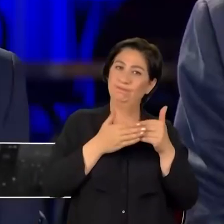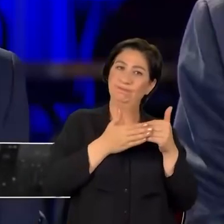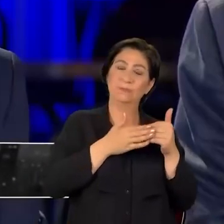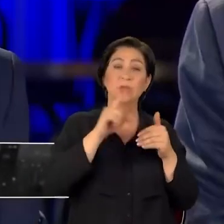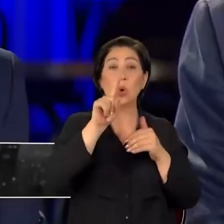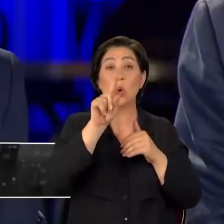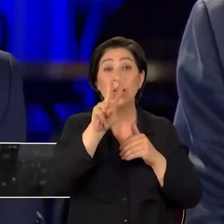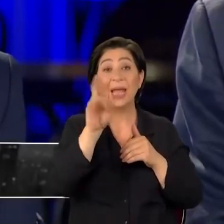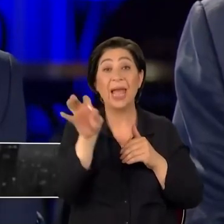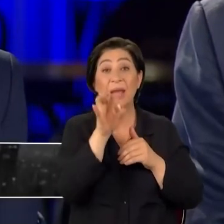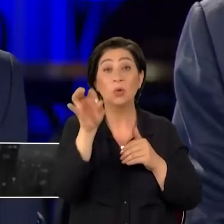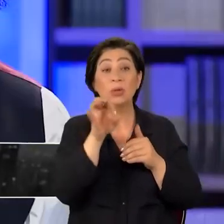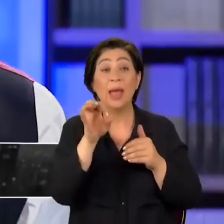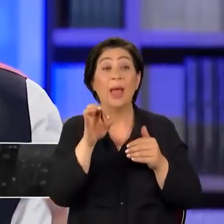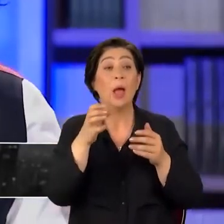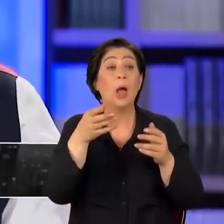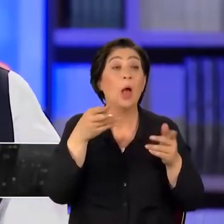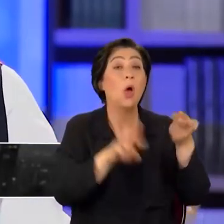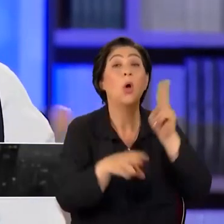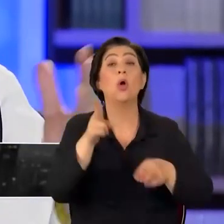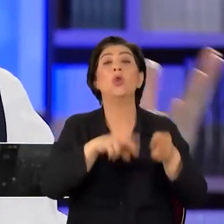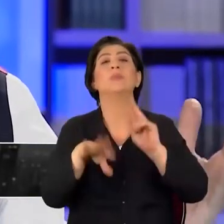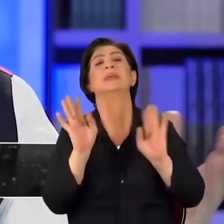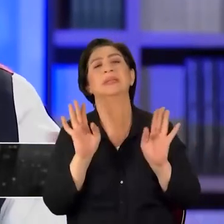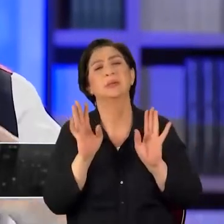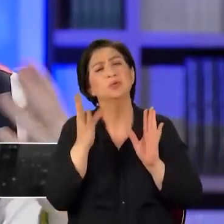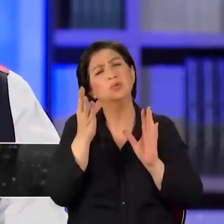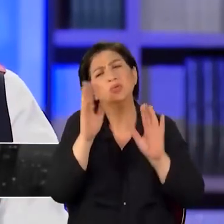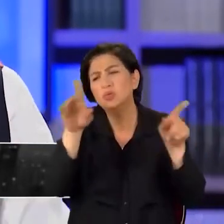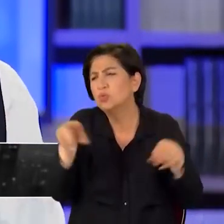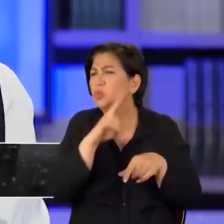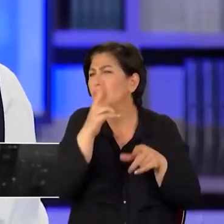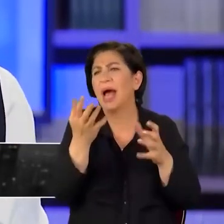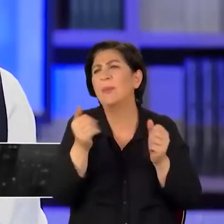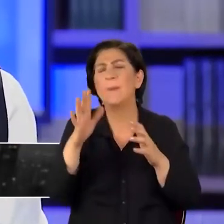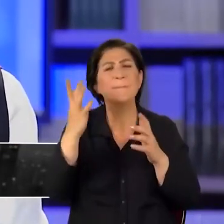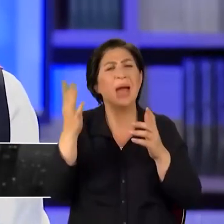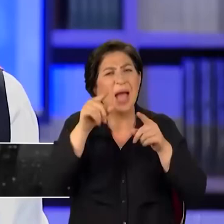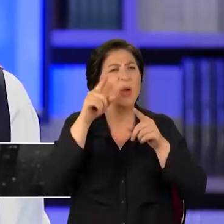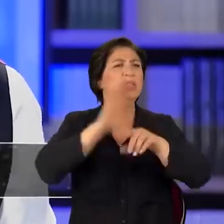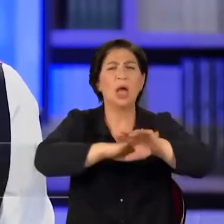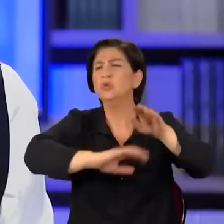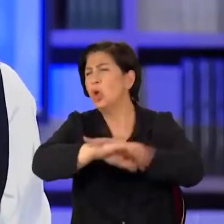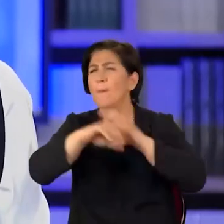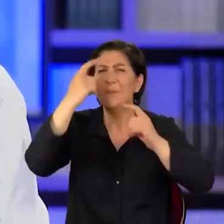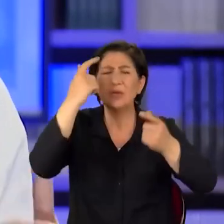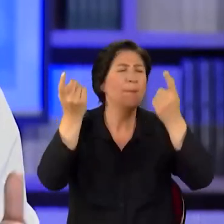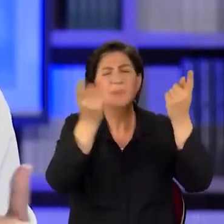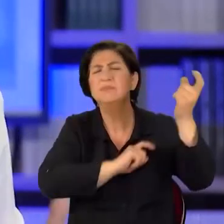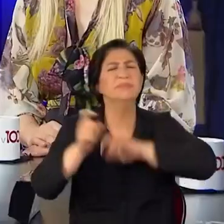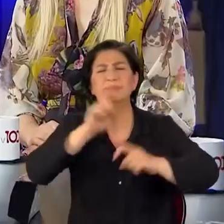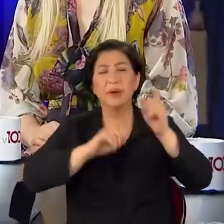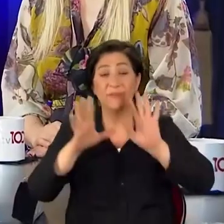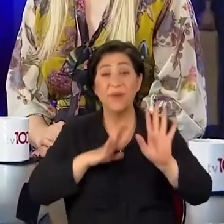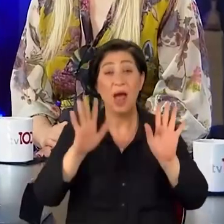12 Eylül'de biçilmediler. Çok kişinin, kimsenin günahını alıp çok kişinin başına bir şeyler gelmişti ama biçilmediler. Ve ondan